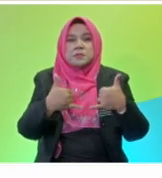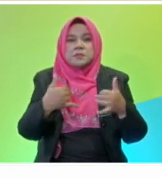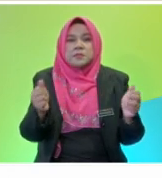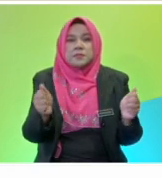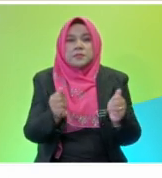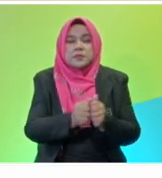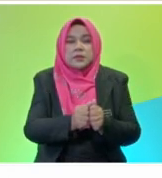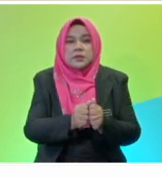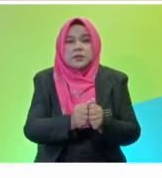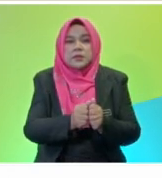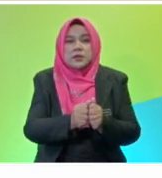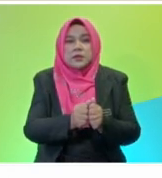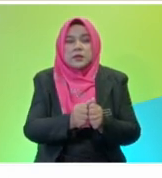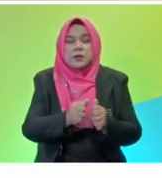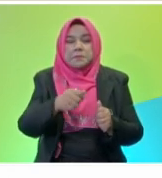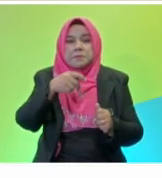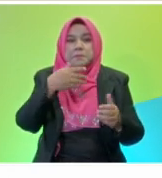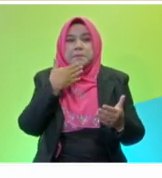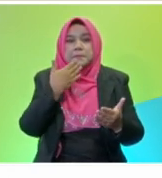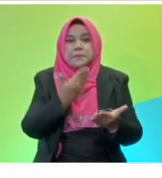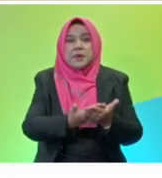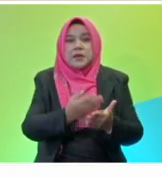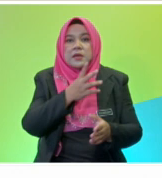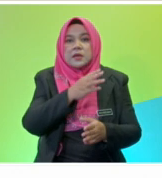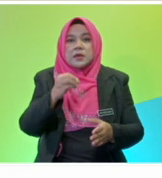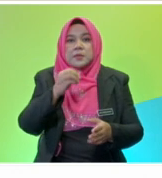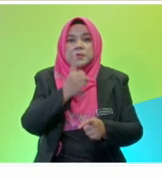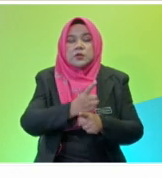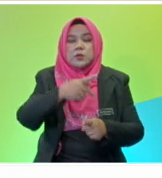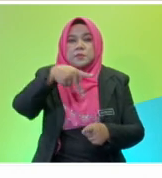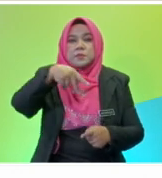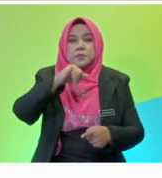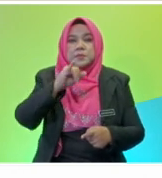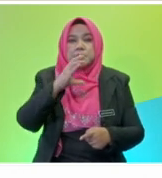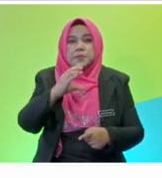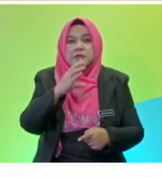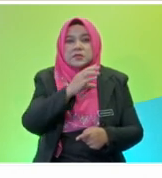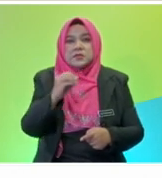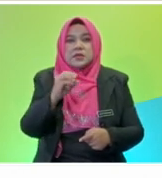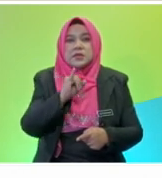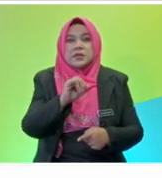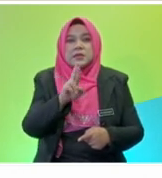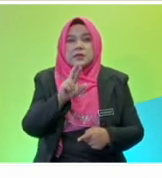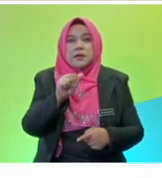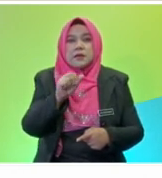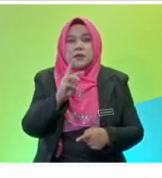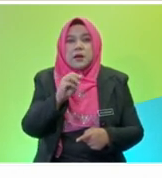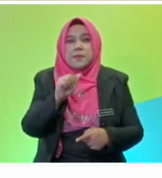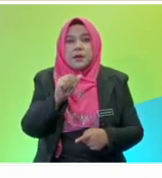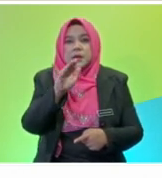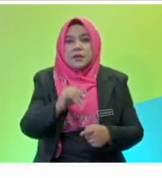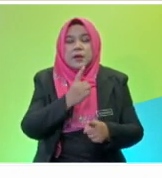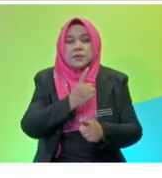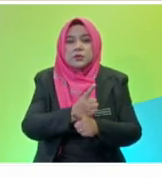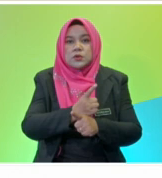peach yang betul atau yang baik dan irama yang betul mengikut tempo berdasarkan skor secara ekspresif dan